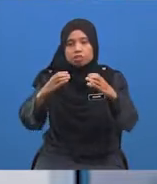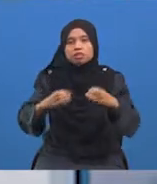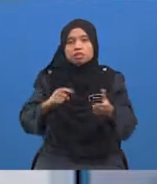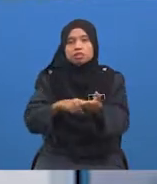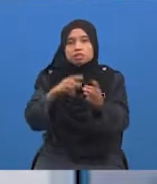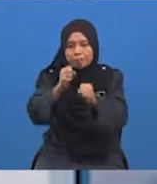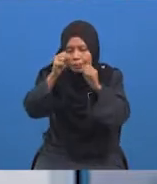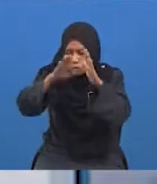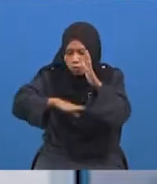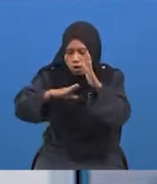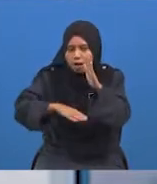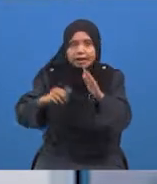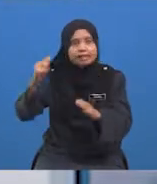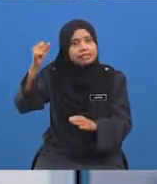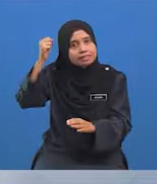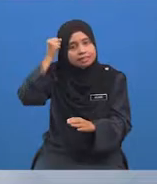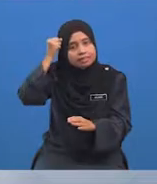membantu mengurangkan stres.